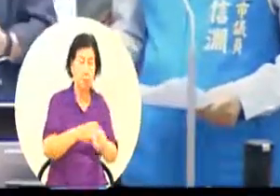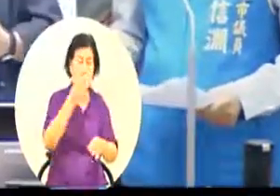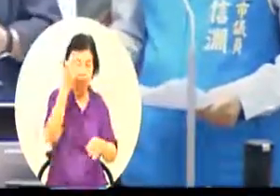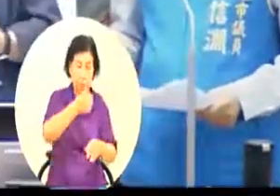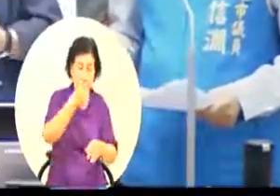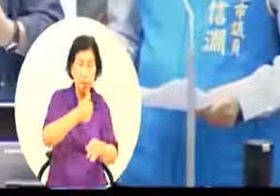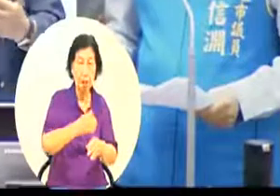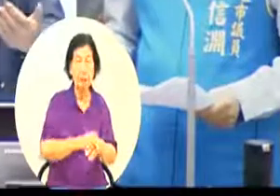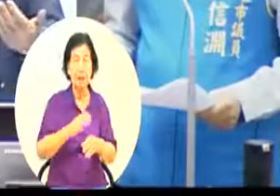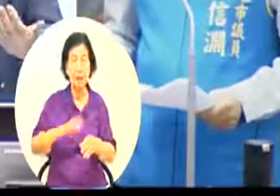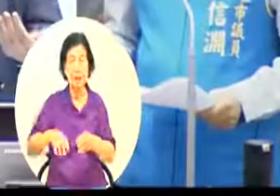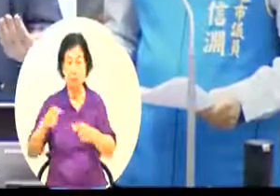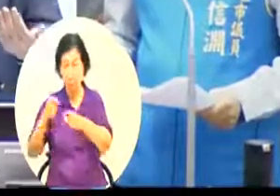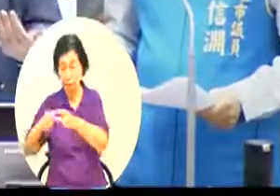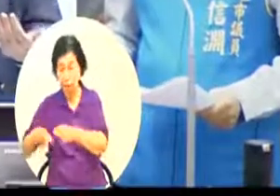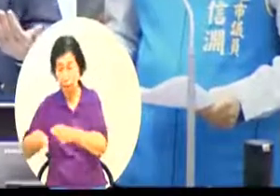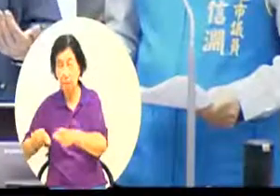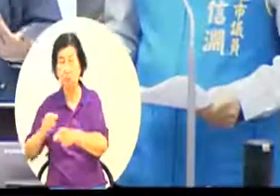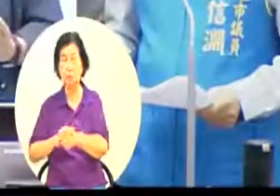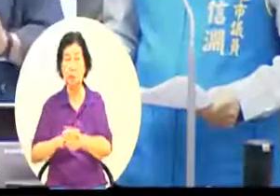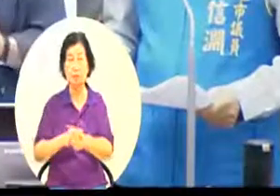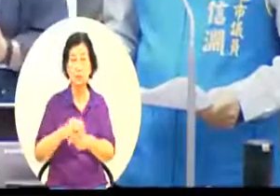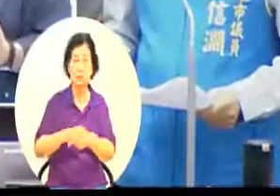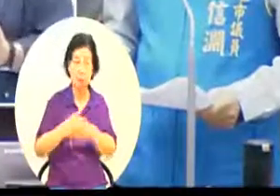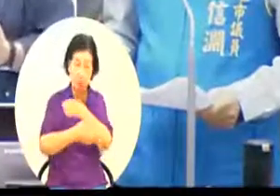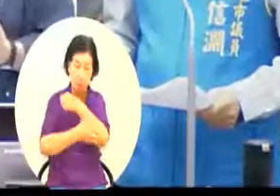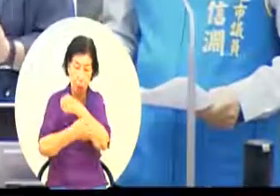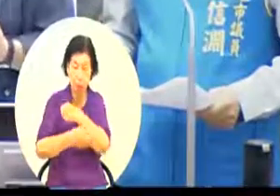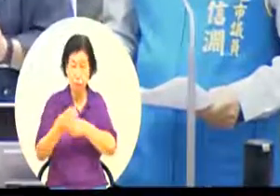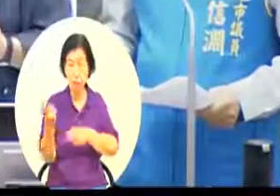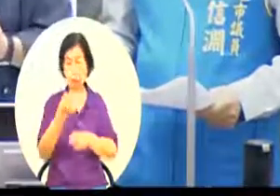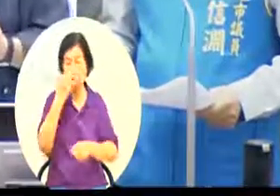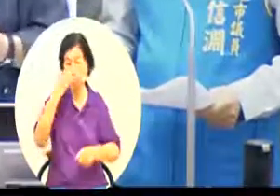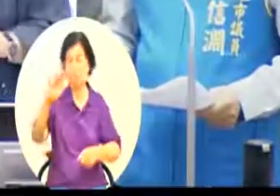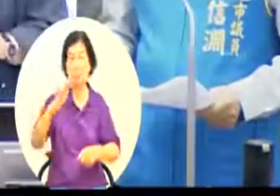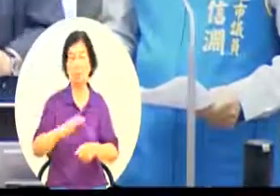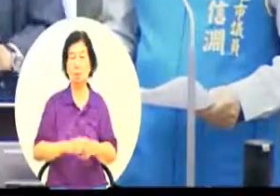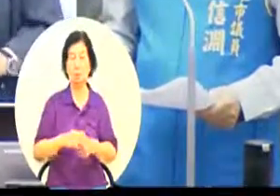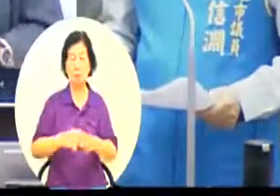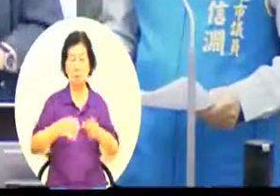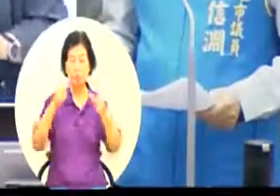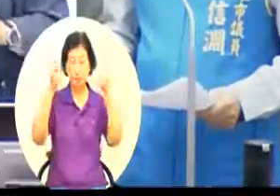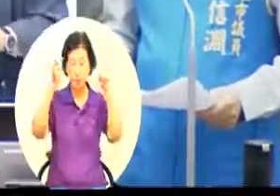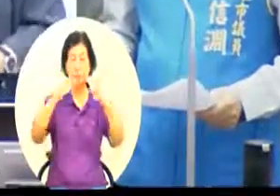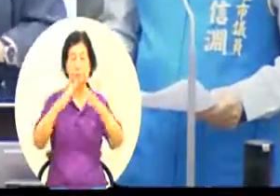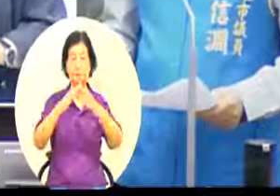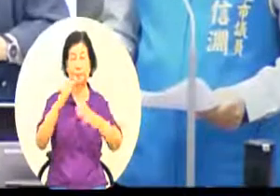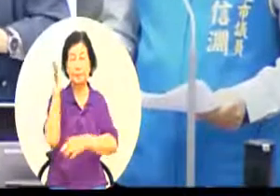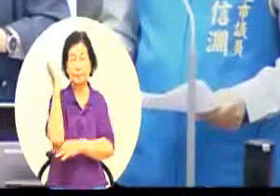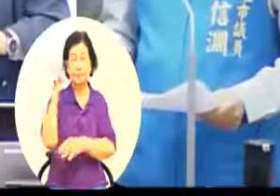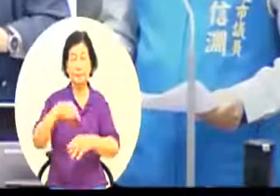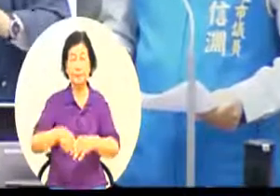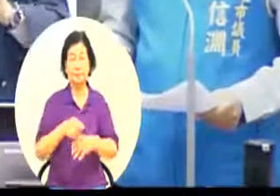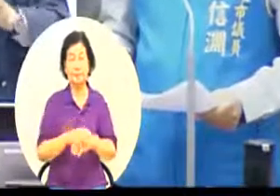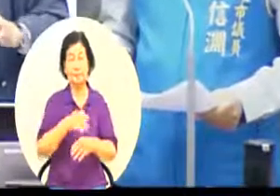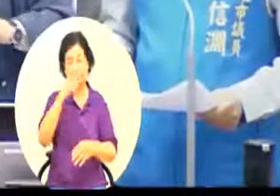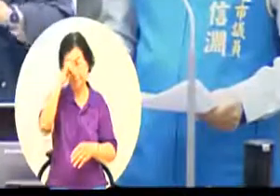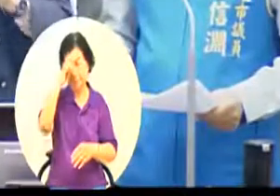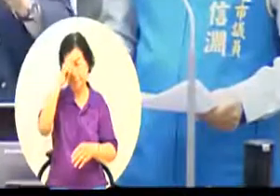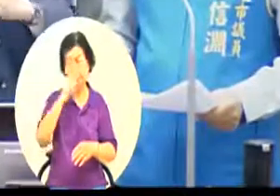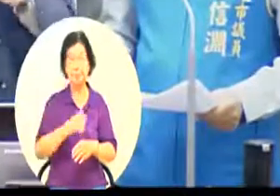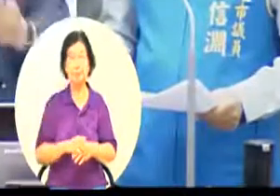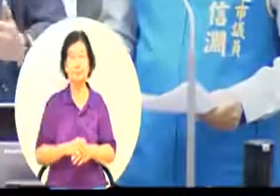可以发展，能够劳资双赢。所以高雄市政府的立场，我们都是希望能够